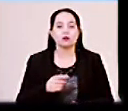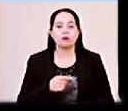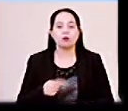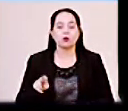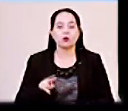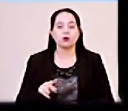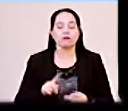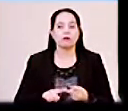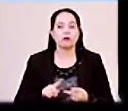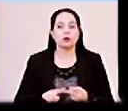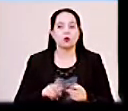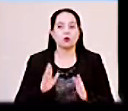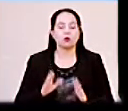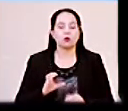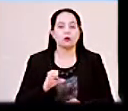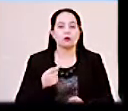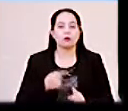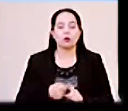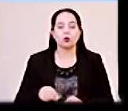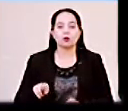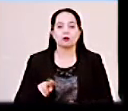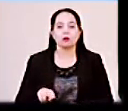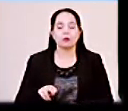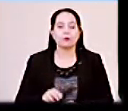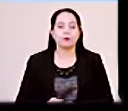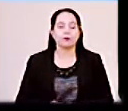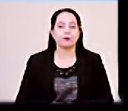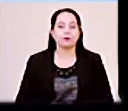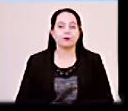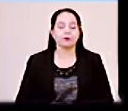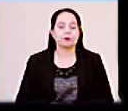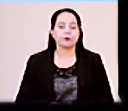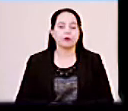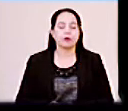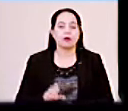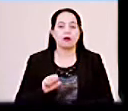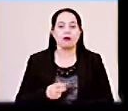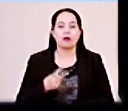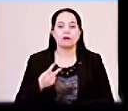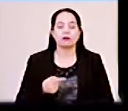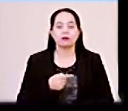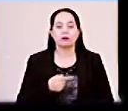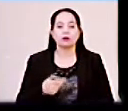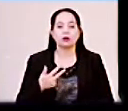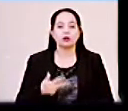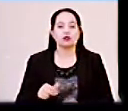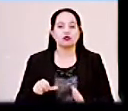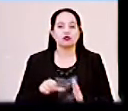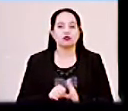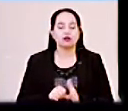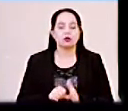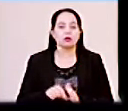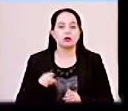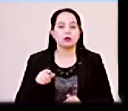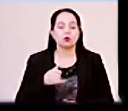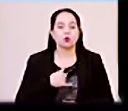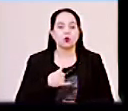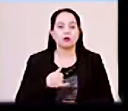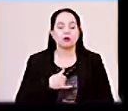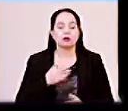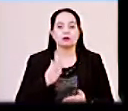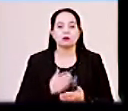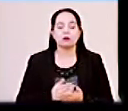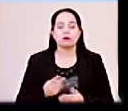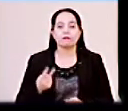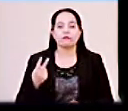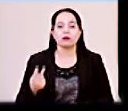d, во второй скобке будет c плюс d. А квадрат минус 36. Здесь у нас